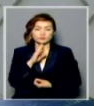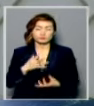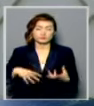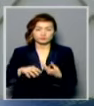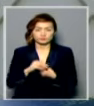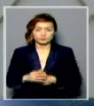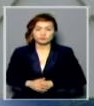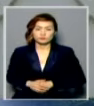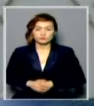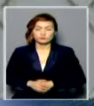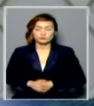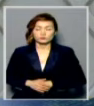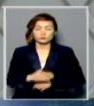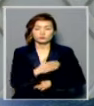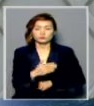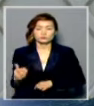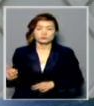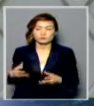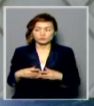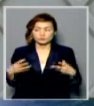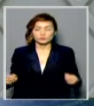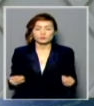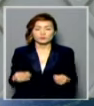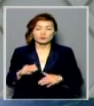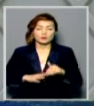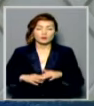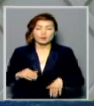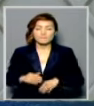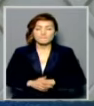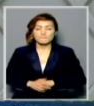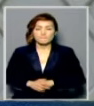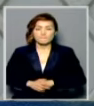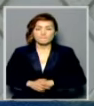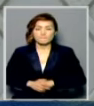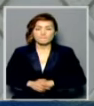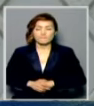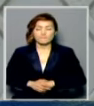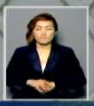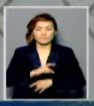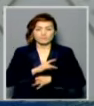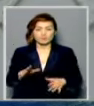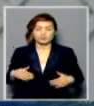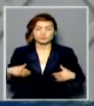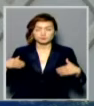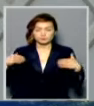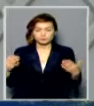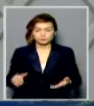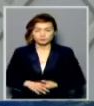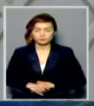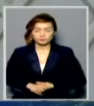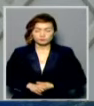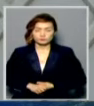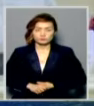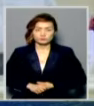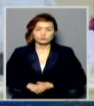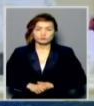арулар. Сіздерді көктемнің шуақты мерекесі 8-ші Наурыз халықаралық әйелдер